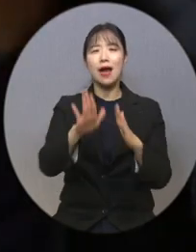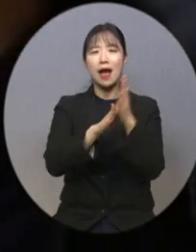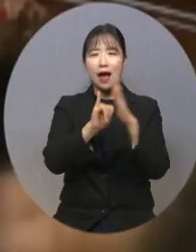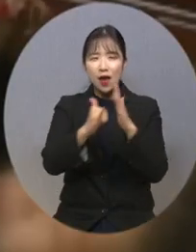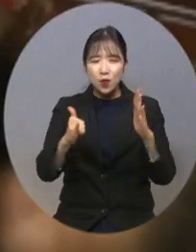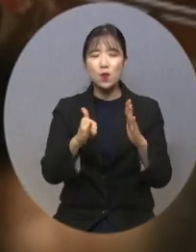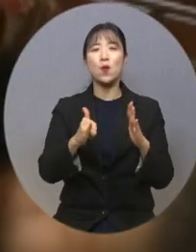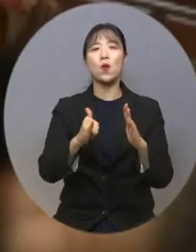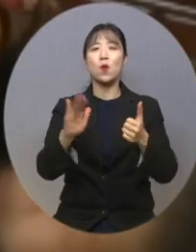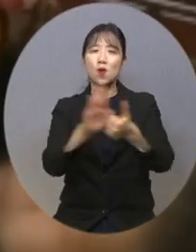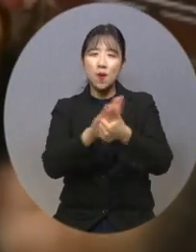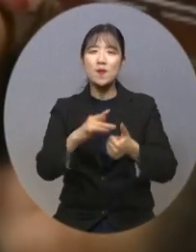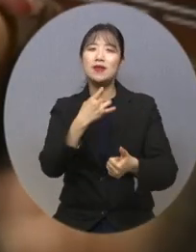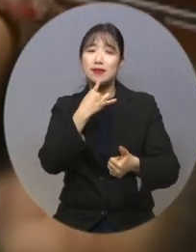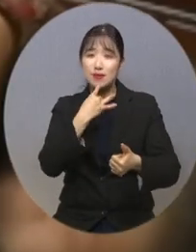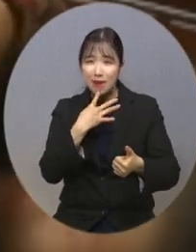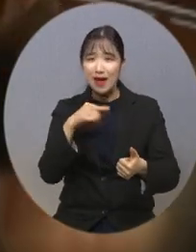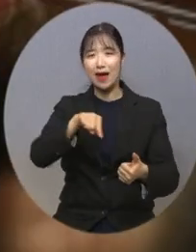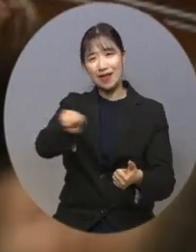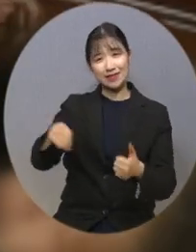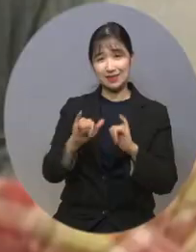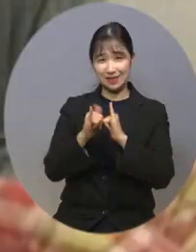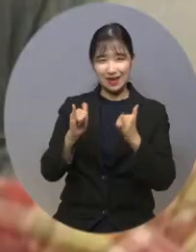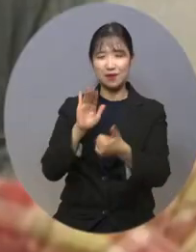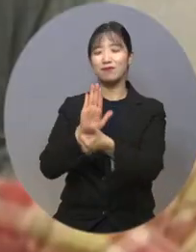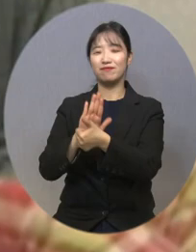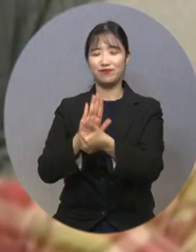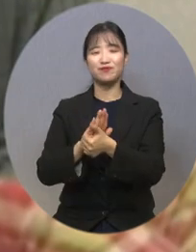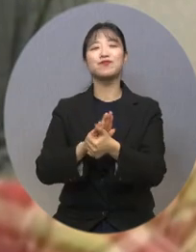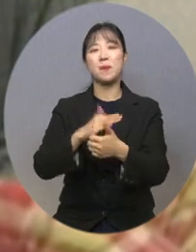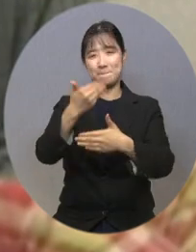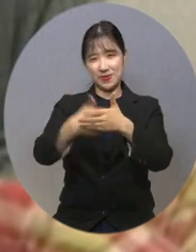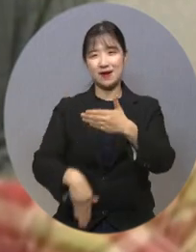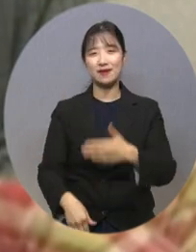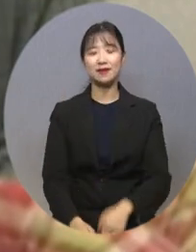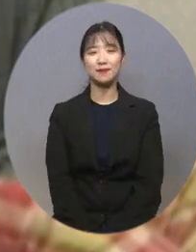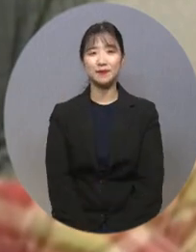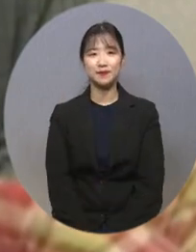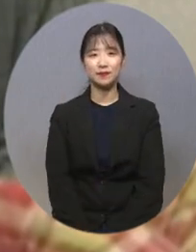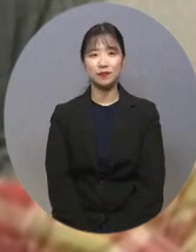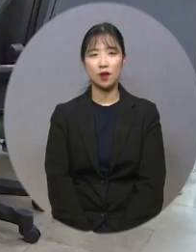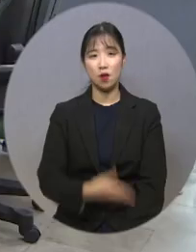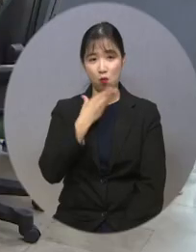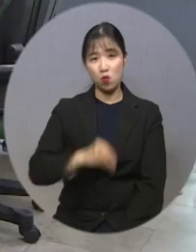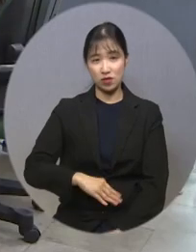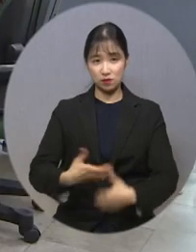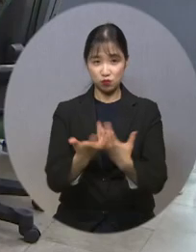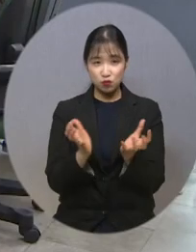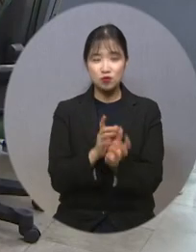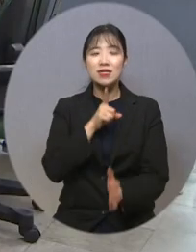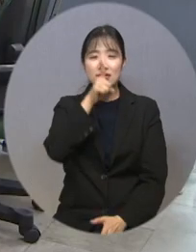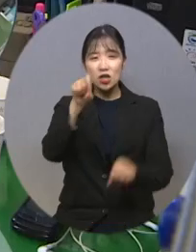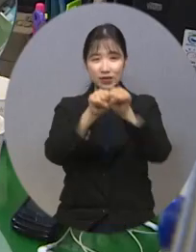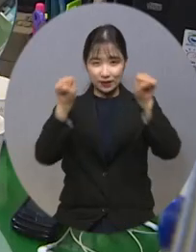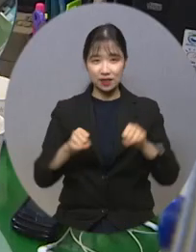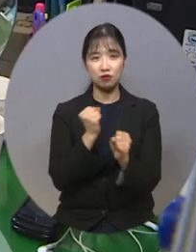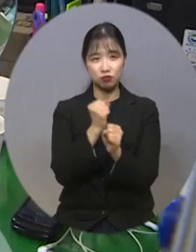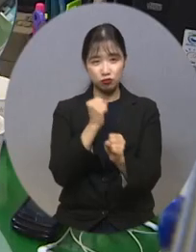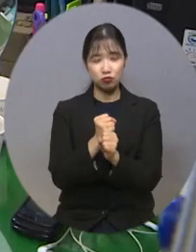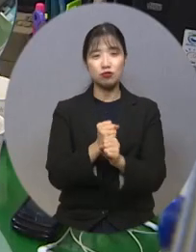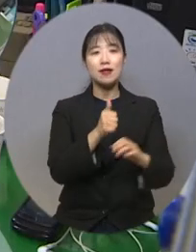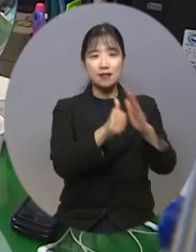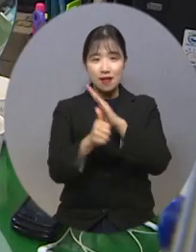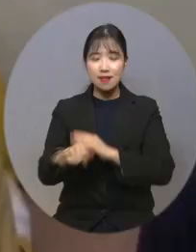만 서비스를 제공하는 요양보호사는 지원대상에서 제외됩니다 보건복지부는 신청 시스템 구축 대상자